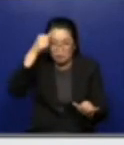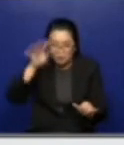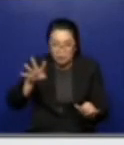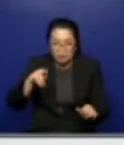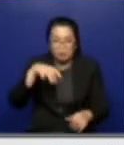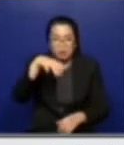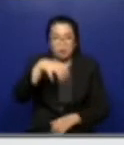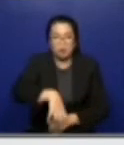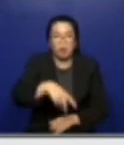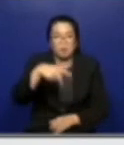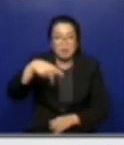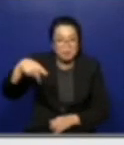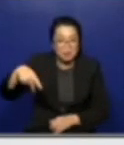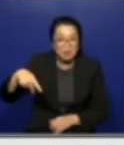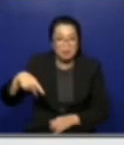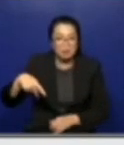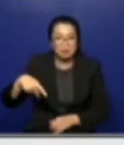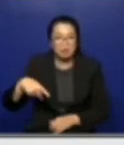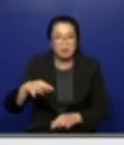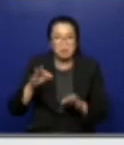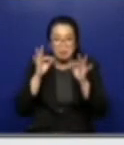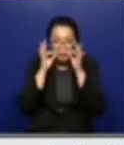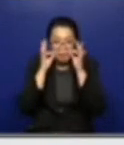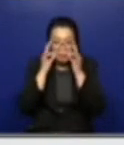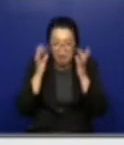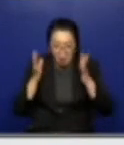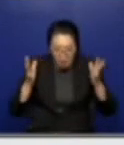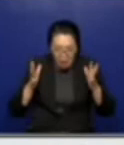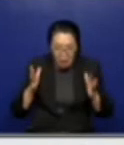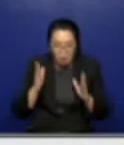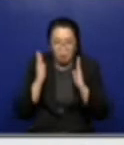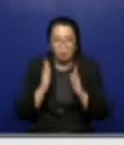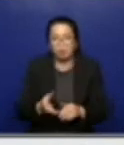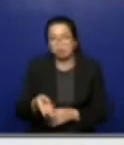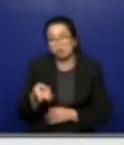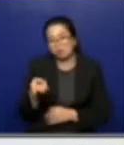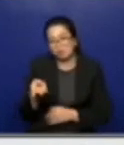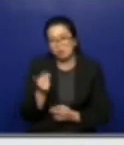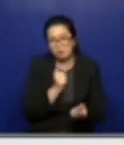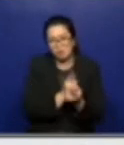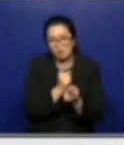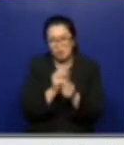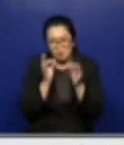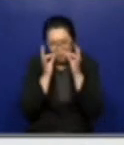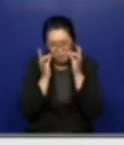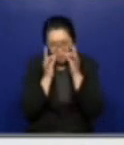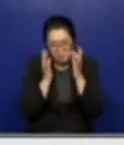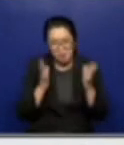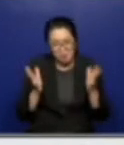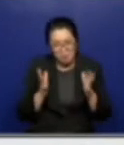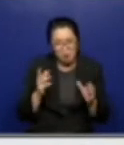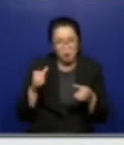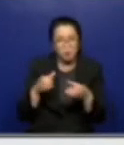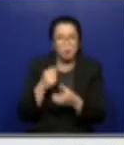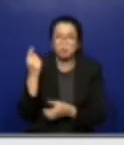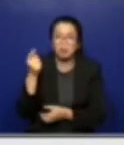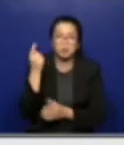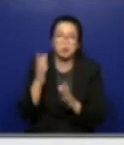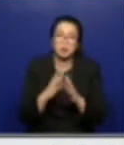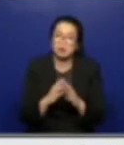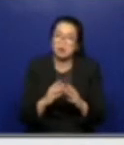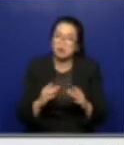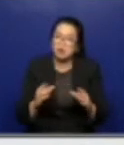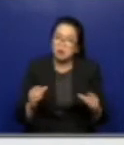าะพีพีนี่บอกเลยนะครับว่าแมวเยอะกว่าคนวันนั้นที่ผมไปผมเจอแมวเยอะกว่าเจอคนนักท่องเที่ยวแทบไม่มี